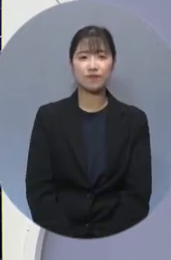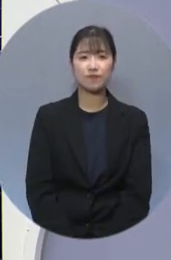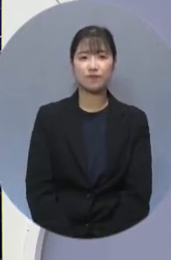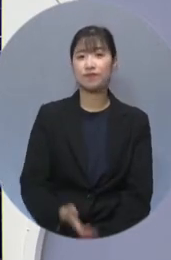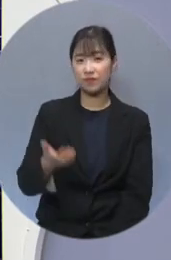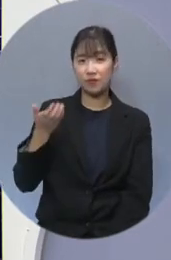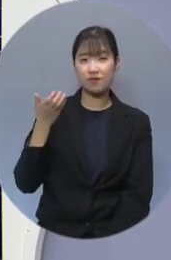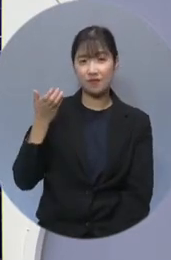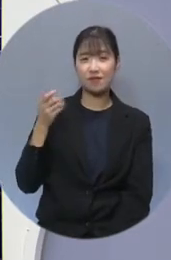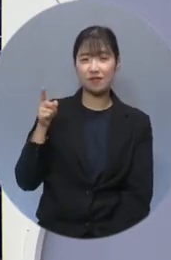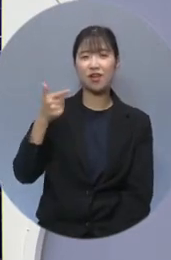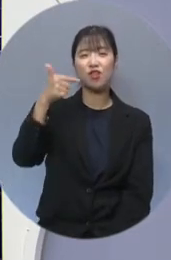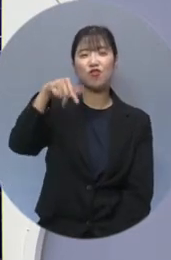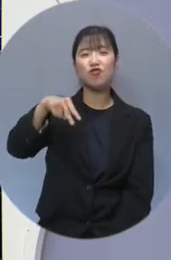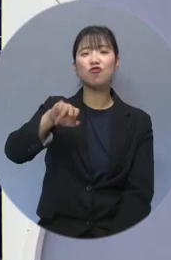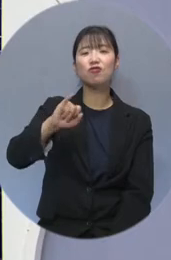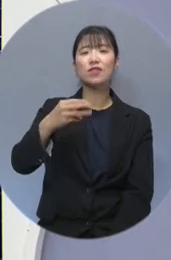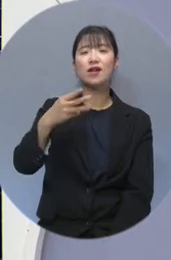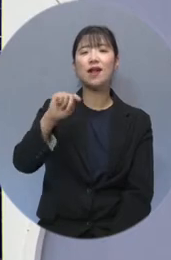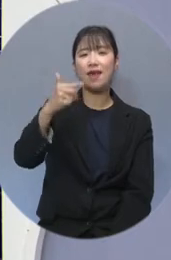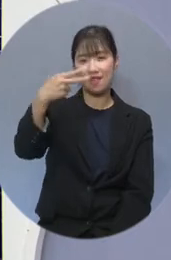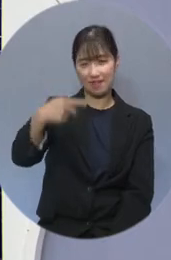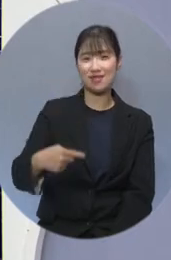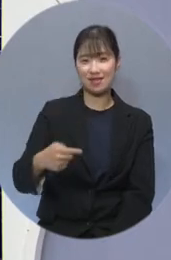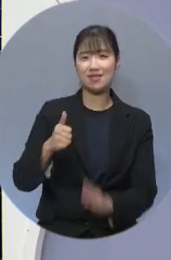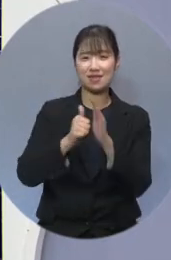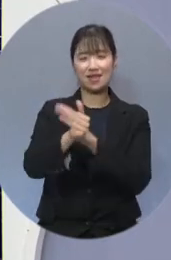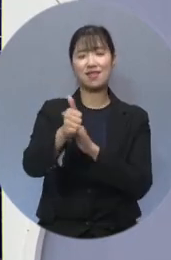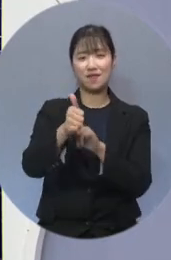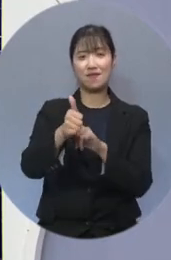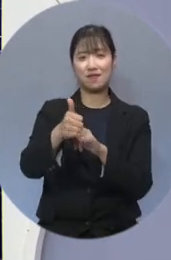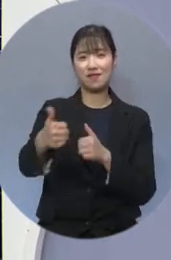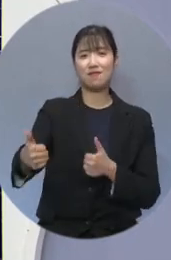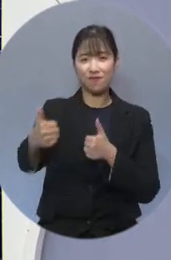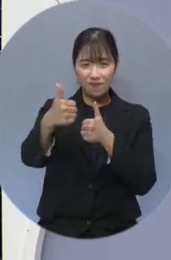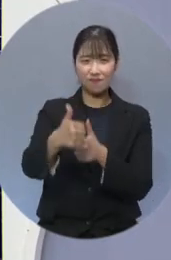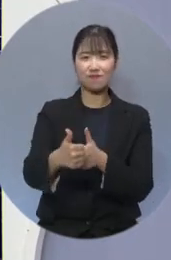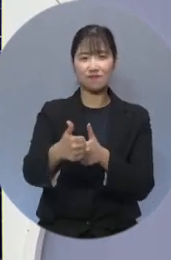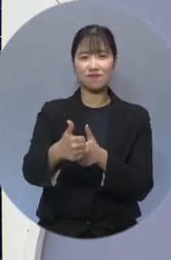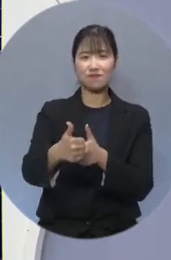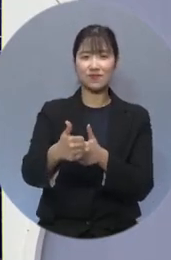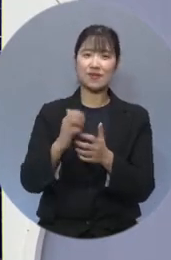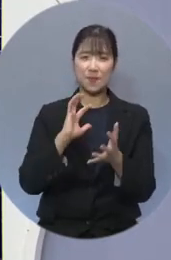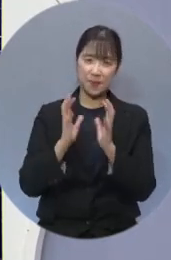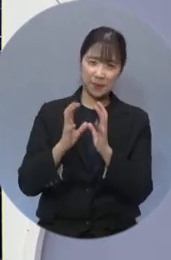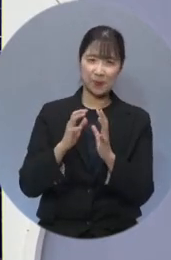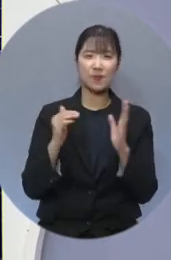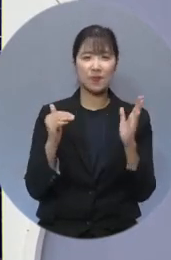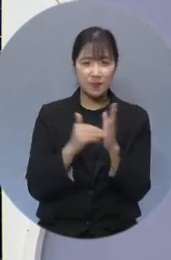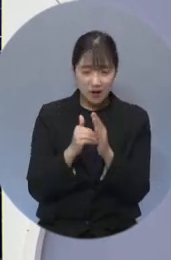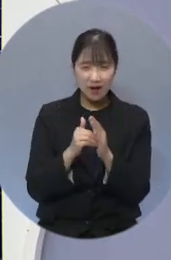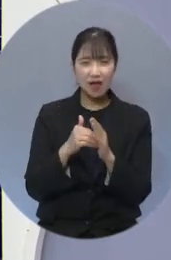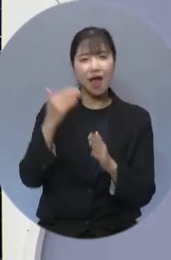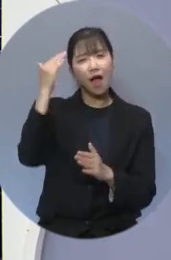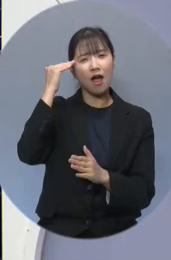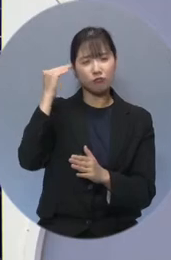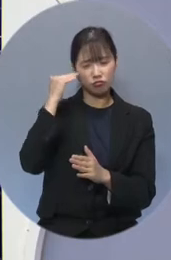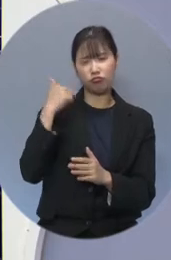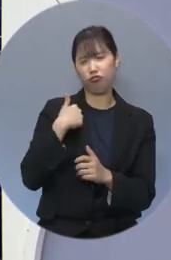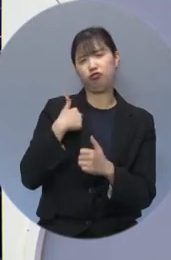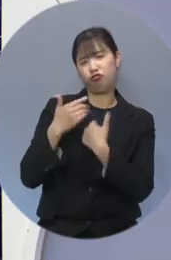지금 이제 뉴질랜드 주한 뉴질랜드 대사님과 또 지금 미팅을 하고 우리 한국